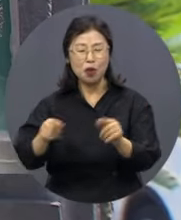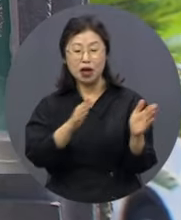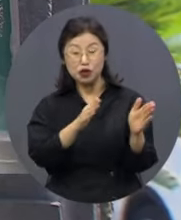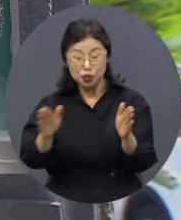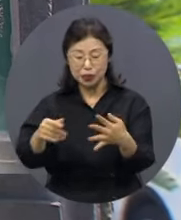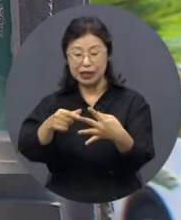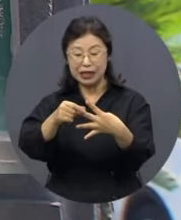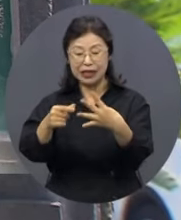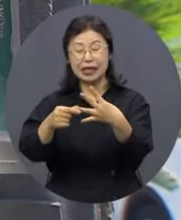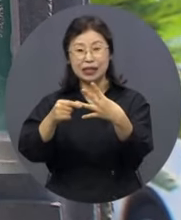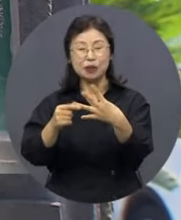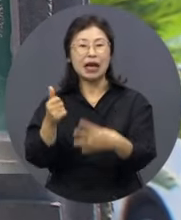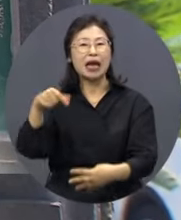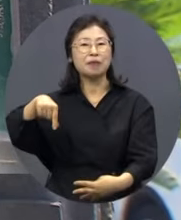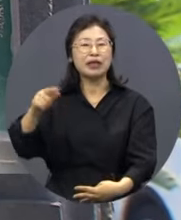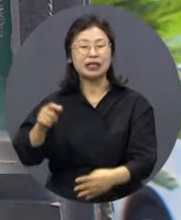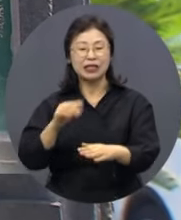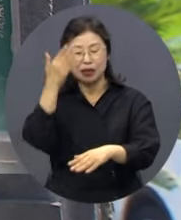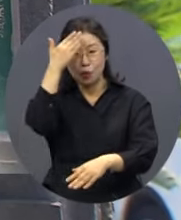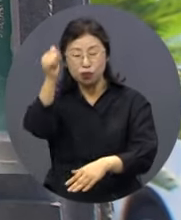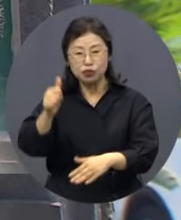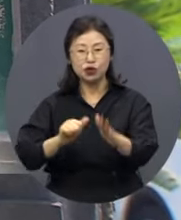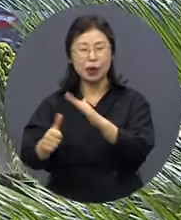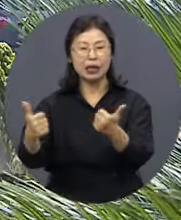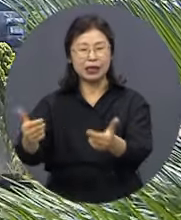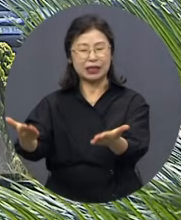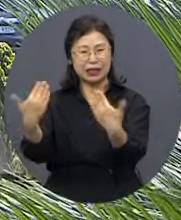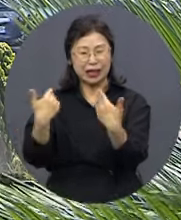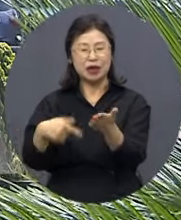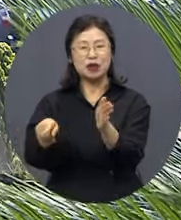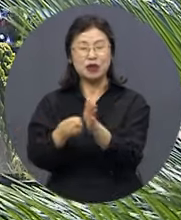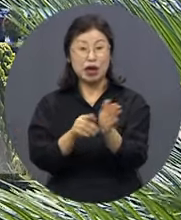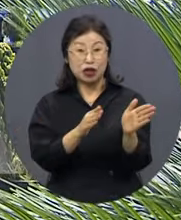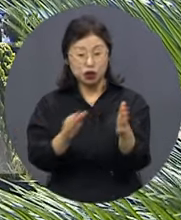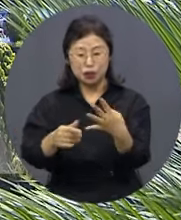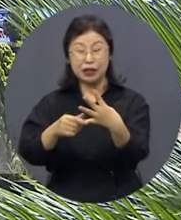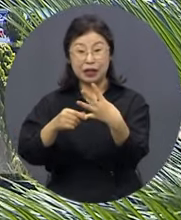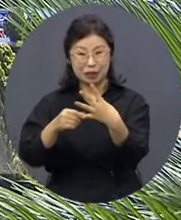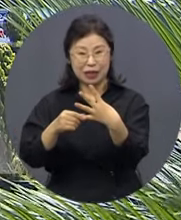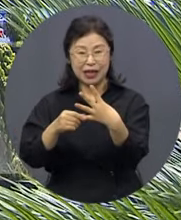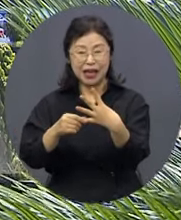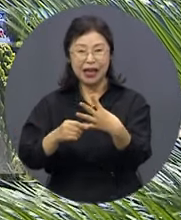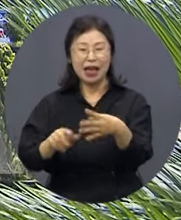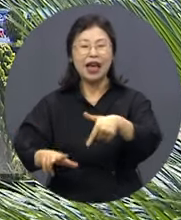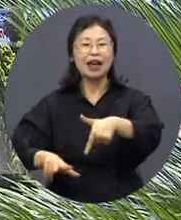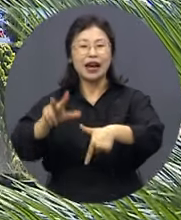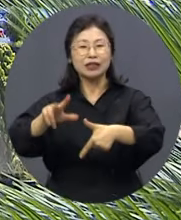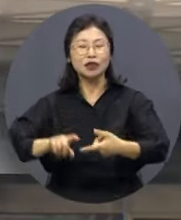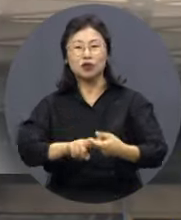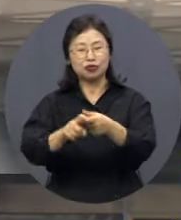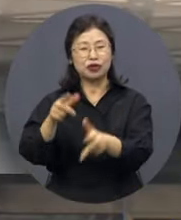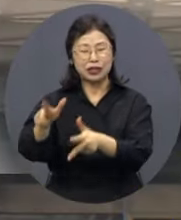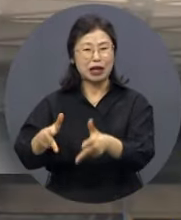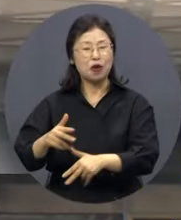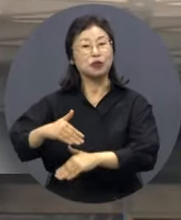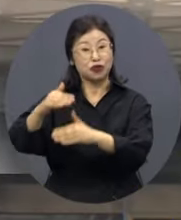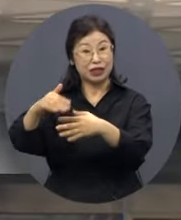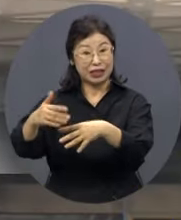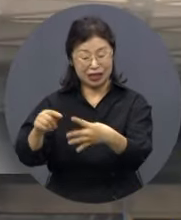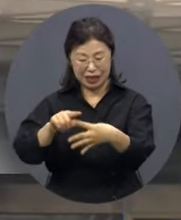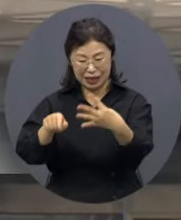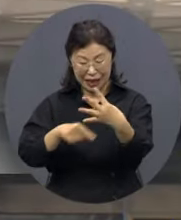기획단 에이펙 정상회의 개최지로 선정될 것에 대비한 준비단 강정 공동체 사업 추진단